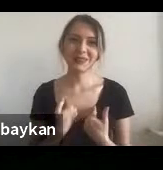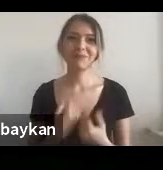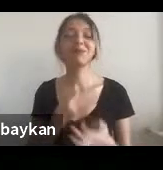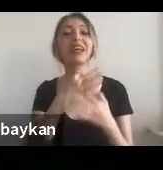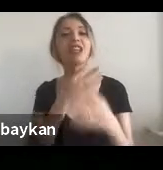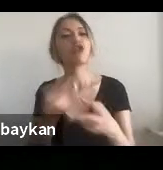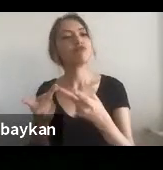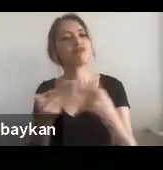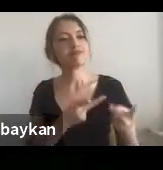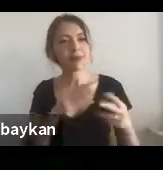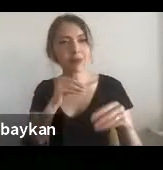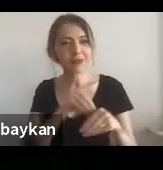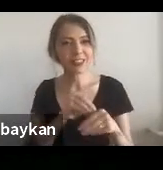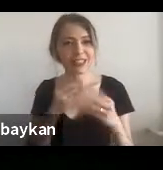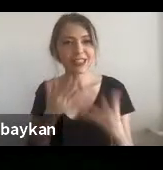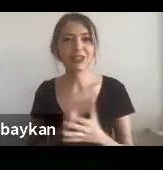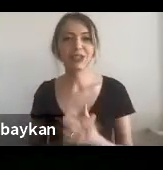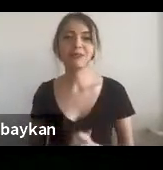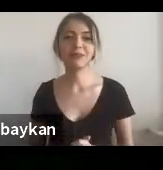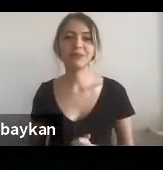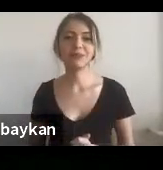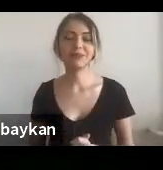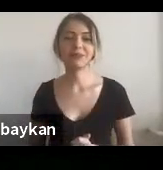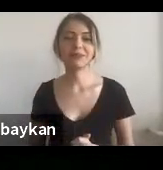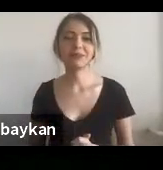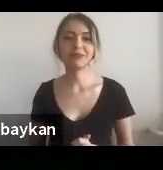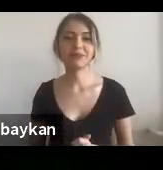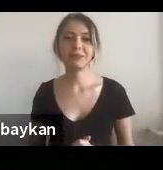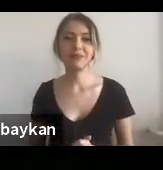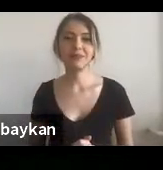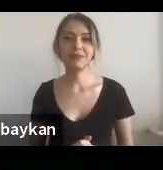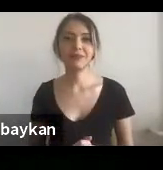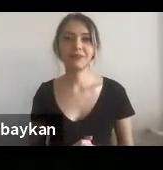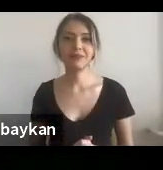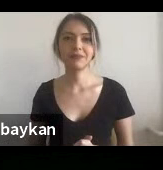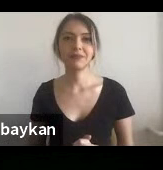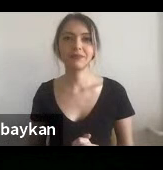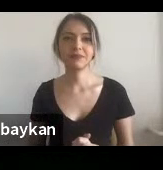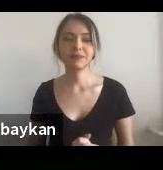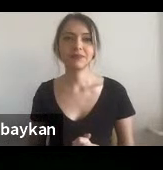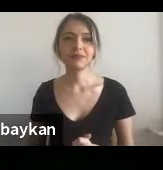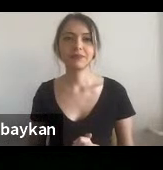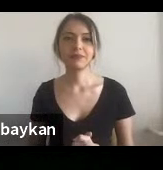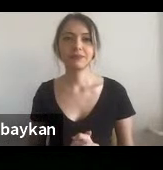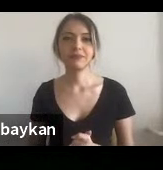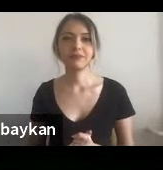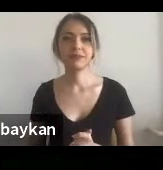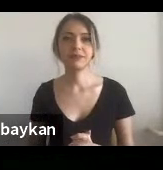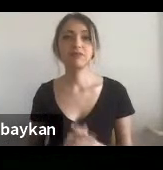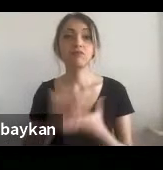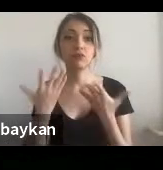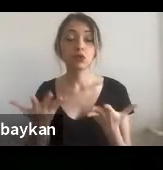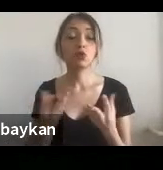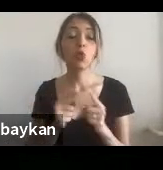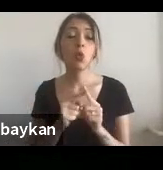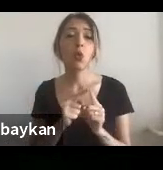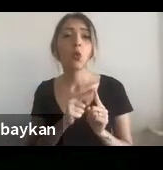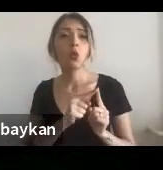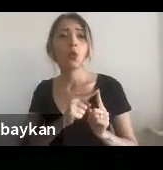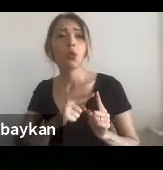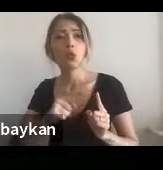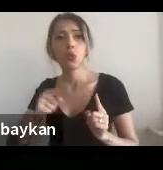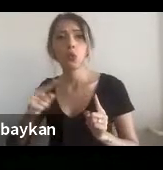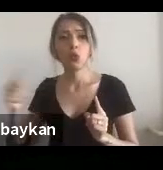davet ettiğiniz için bu oturuma. Aslında bayağı uzun bir süredir